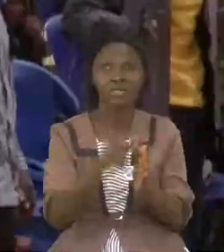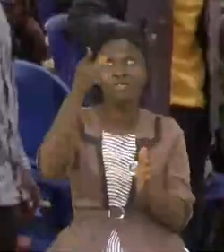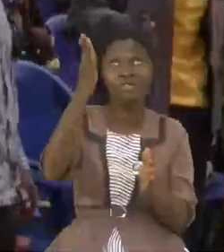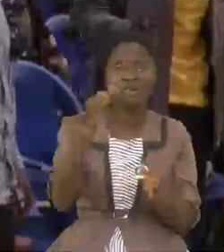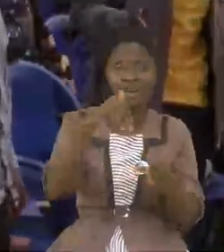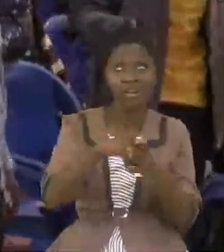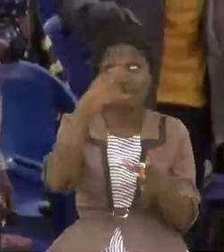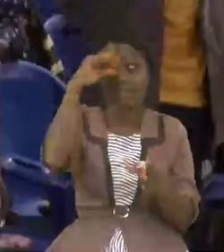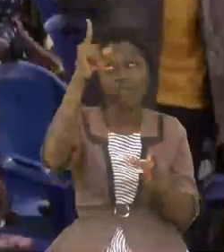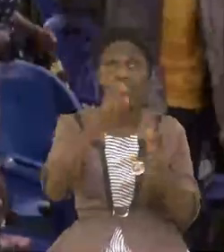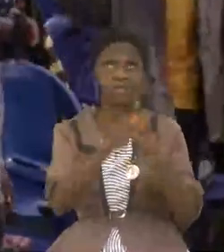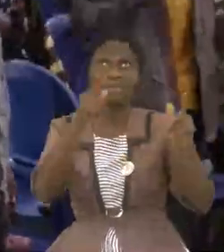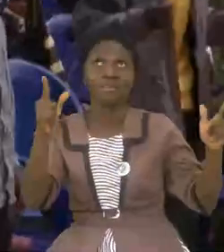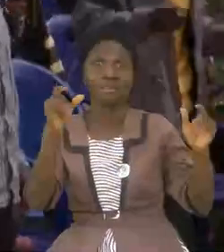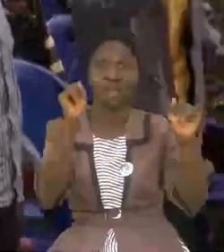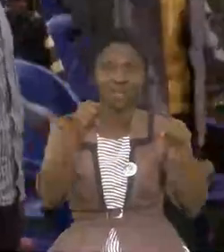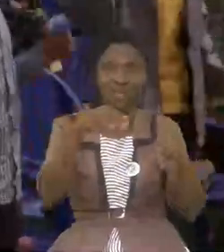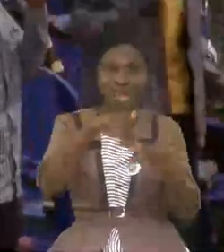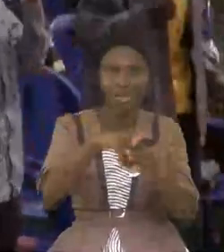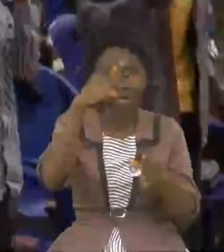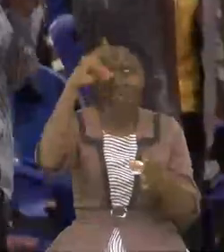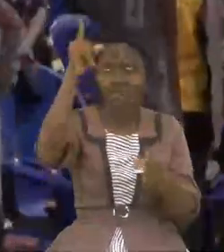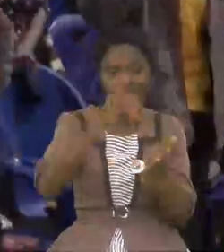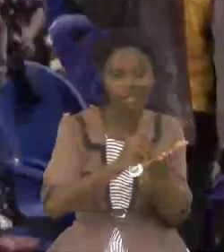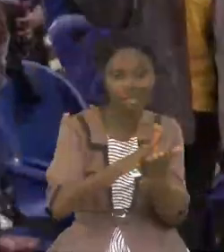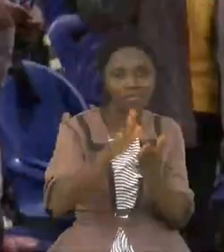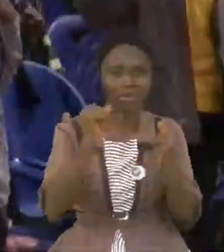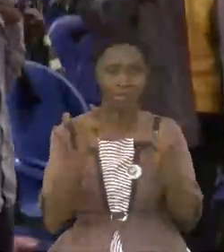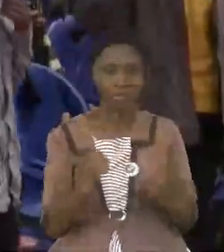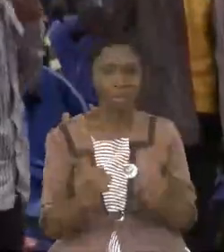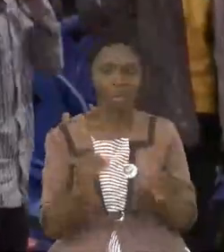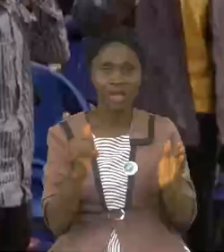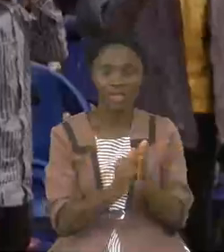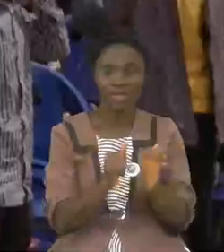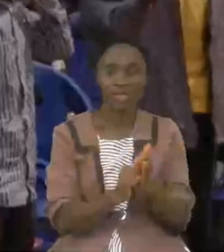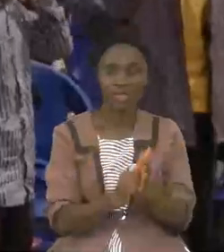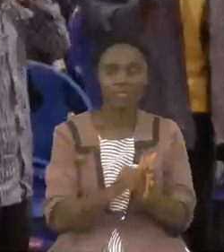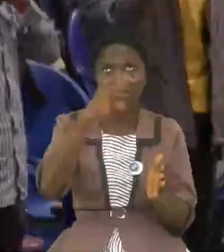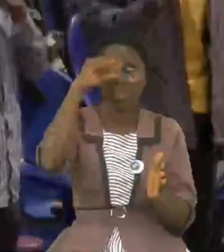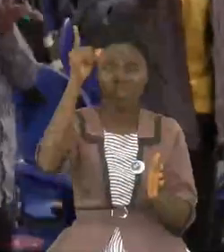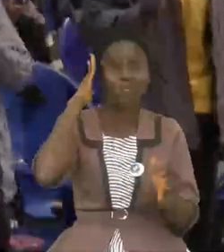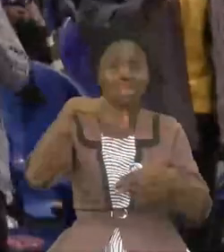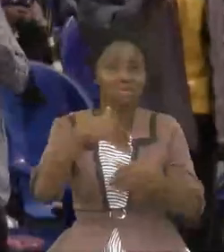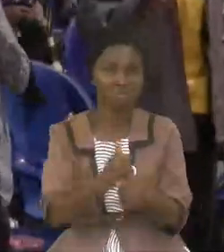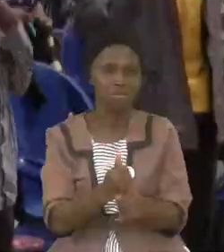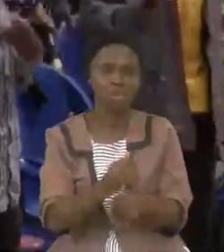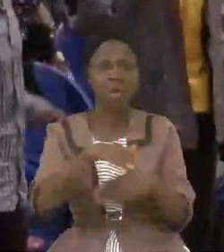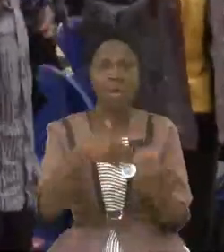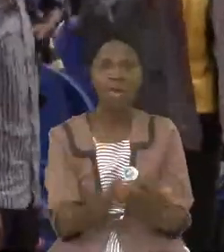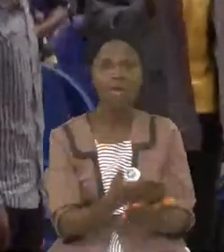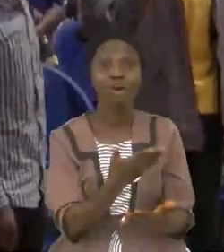Que Dieu, dans sa grâce, Dieu, dans son habileté, Dieu, dans sa